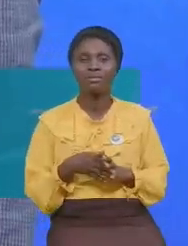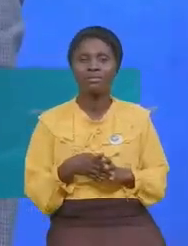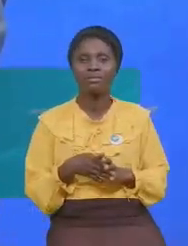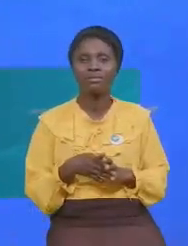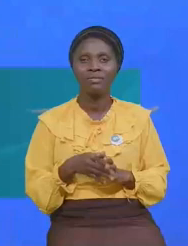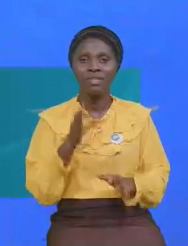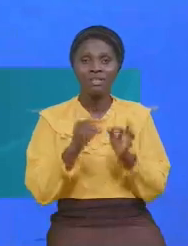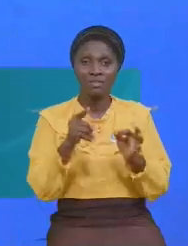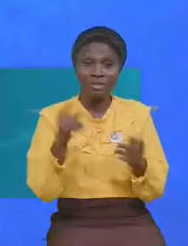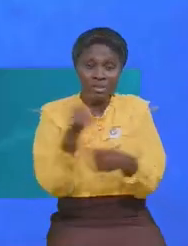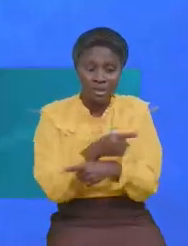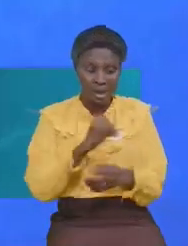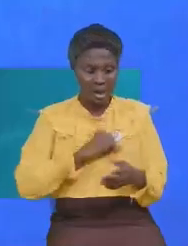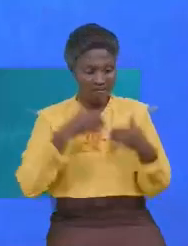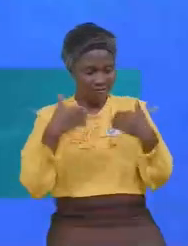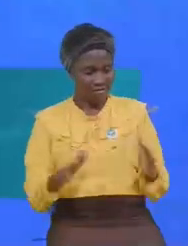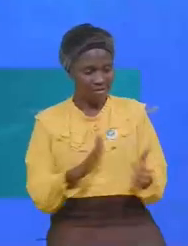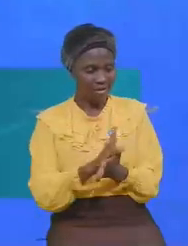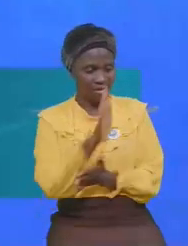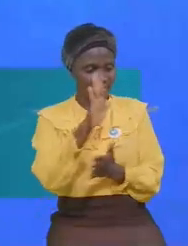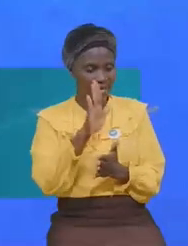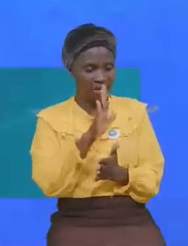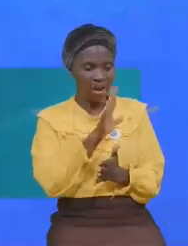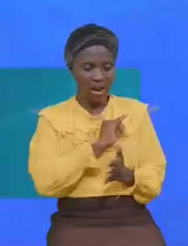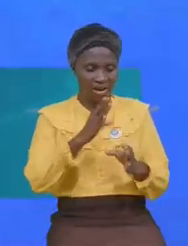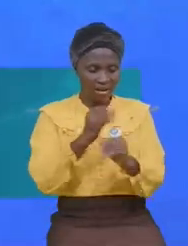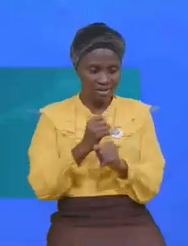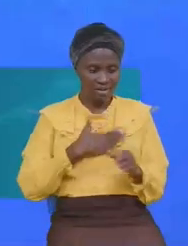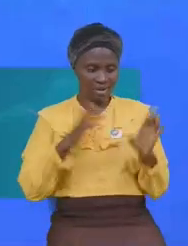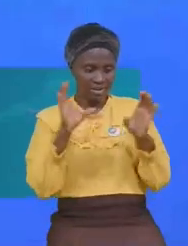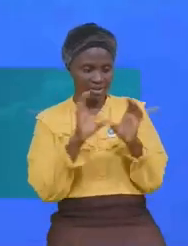où j'étais sorti, le jour où j'ai eu